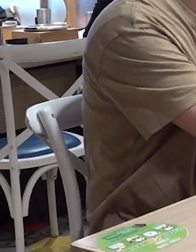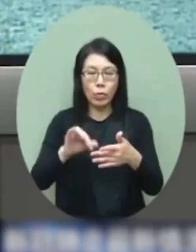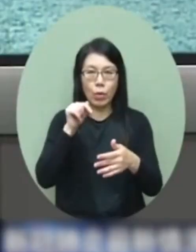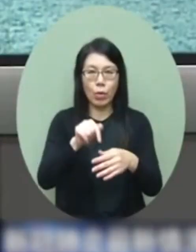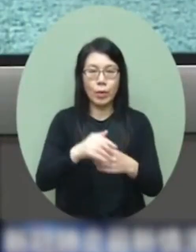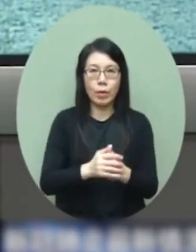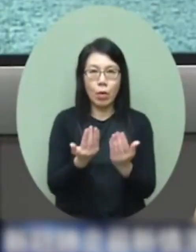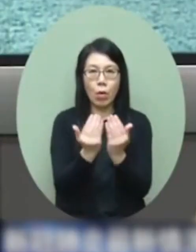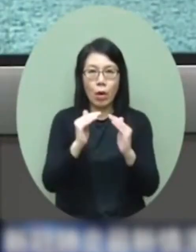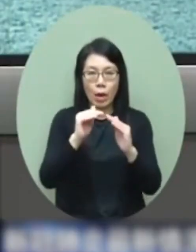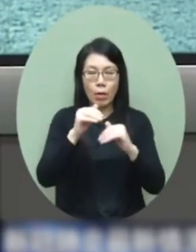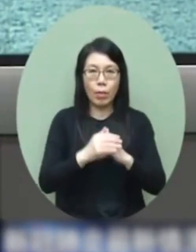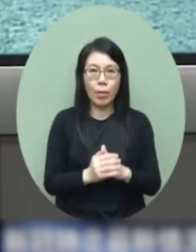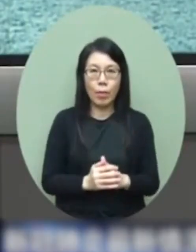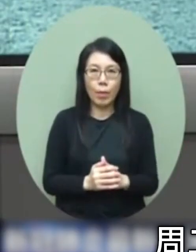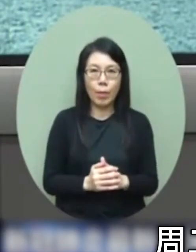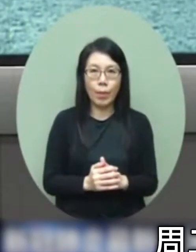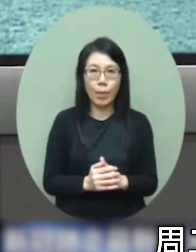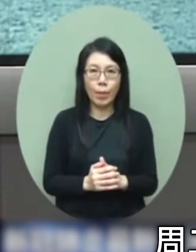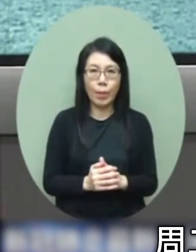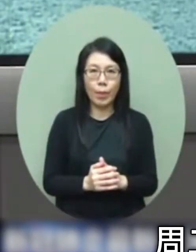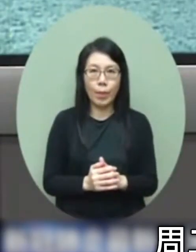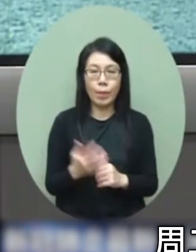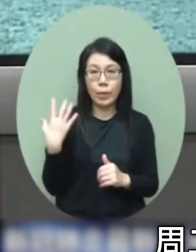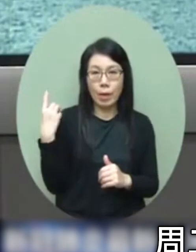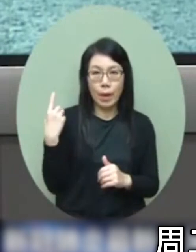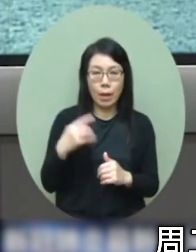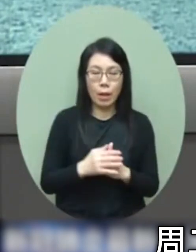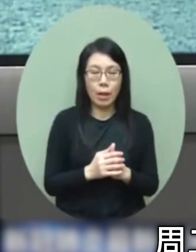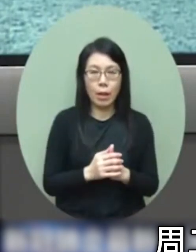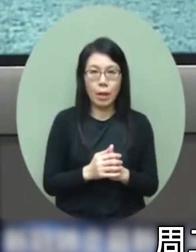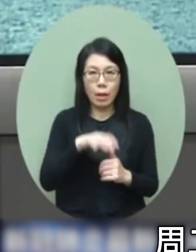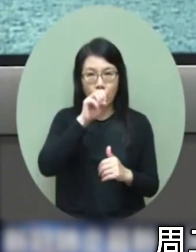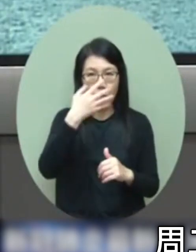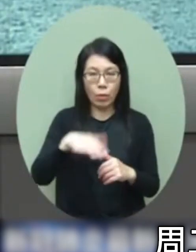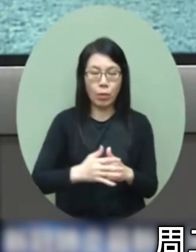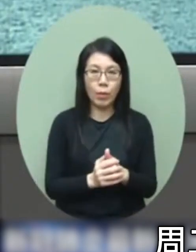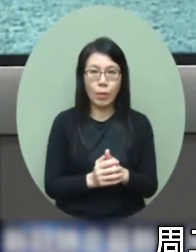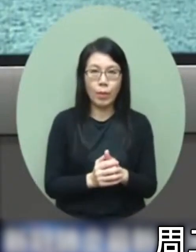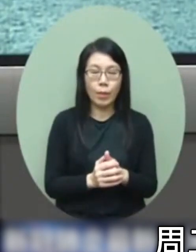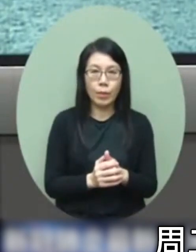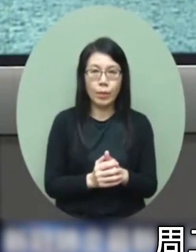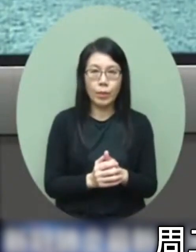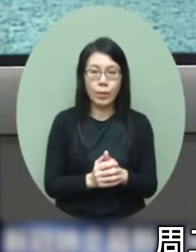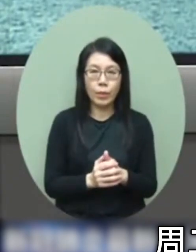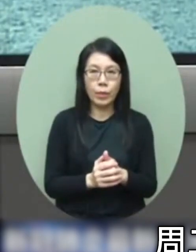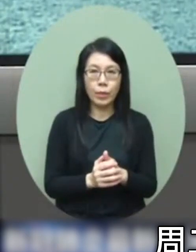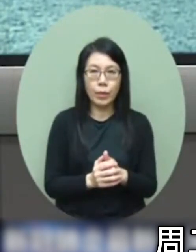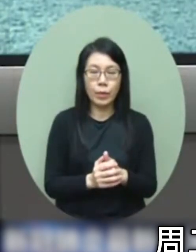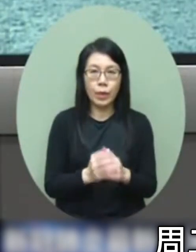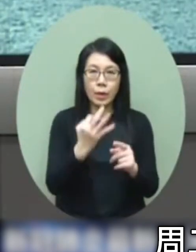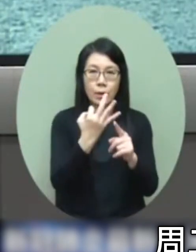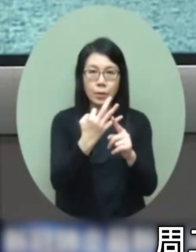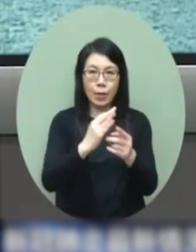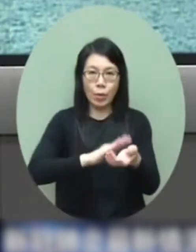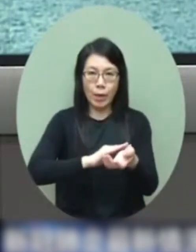知。學校方面咧就琴日咧我就講咗話有13個陽性